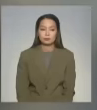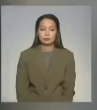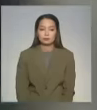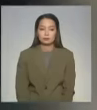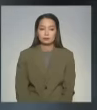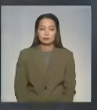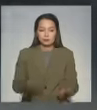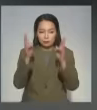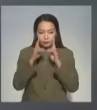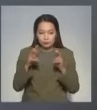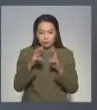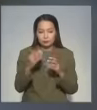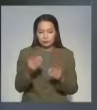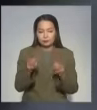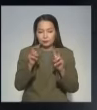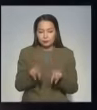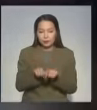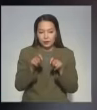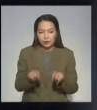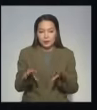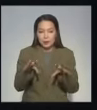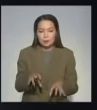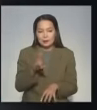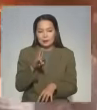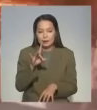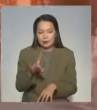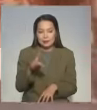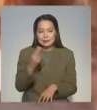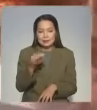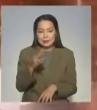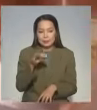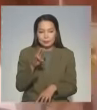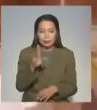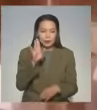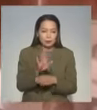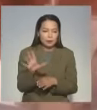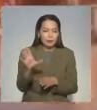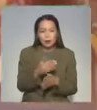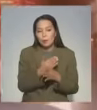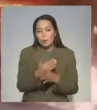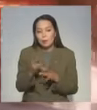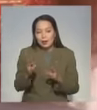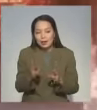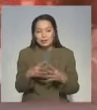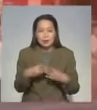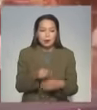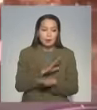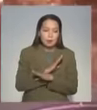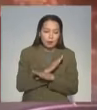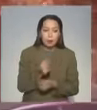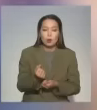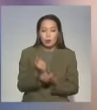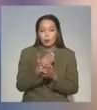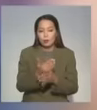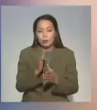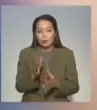Для расследования создана специальная группа. Председатель КНР Син Цзиньпинь поручил оказать всестороннюю помощь раненым и семьям погибших. Также после